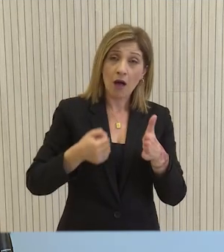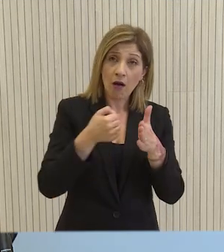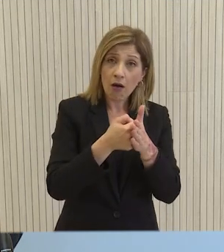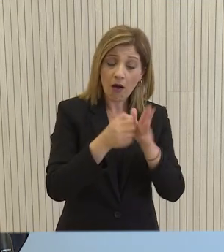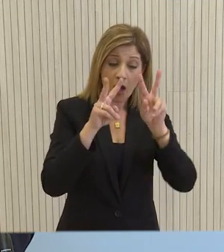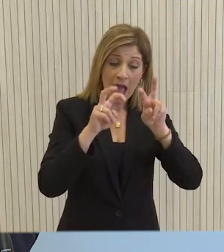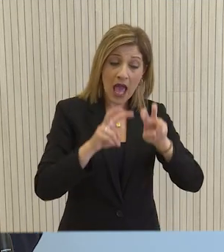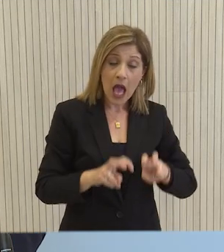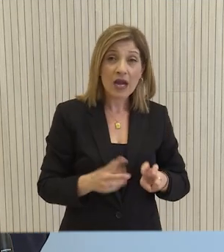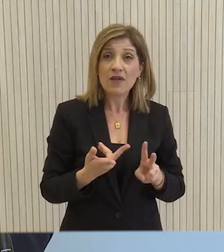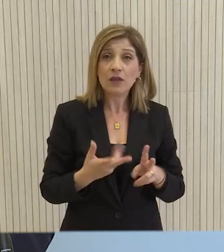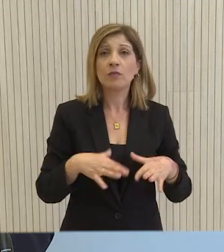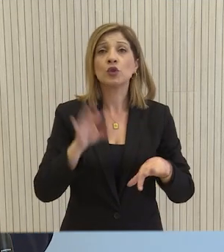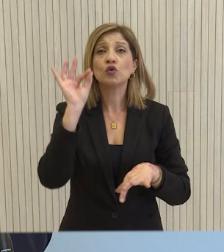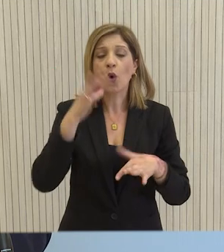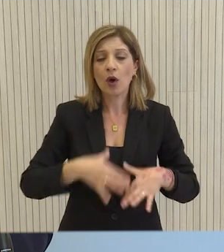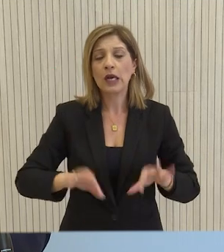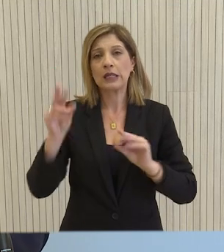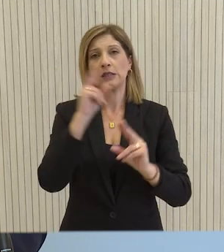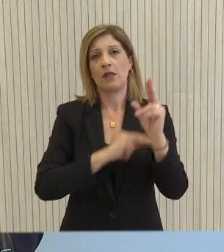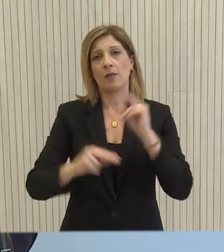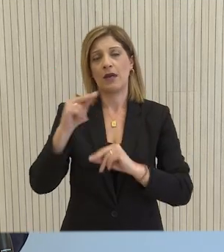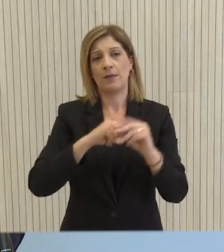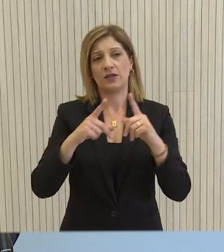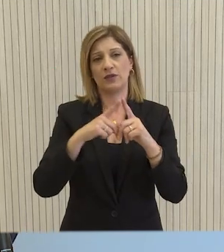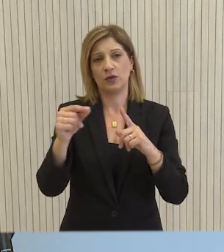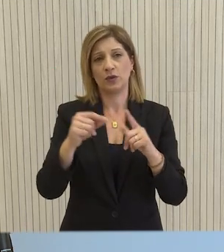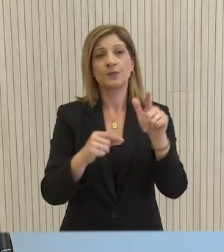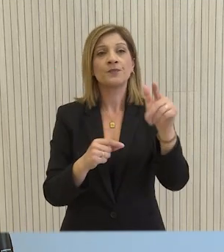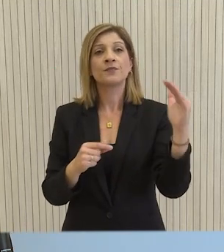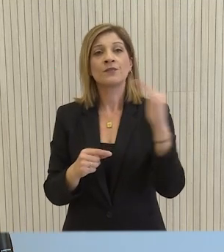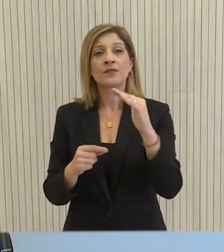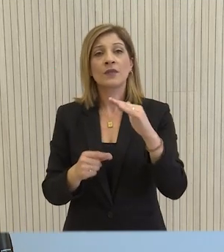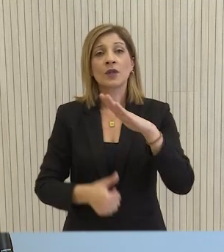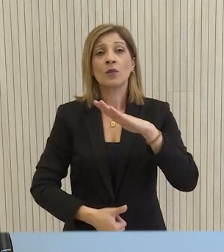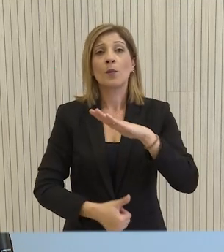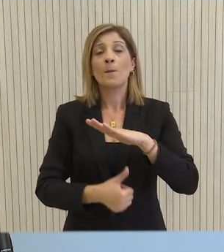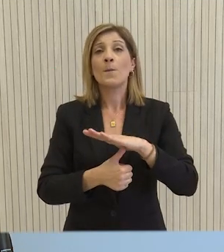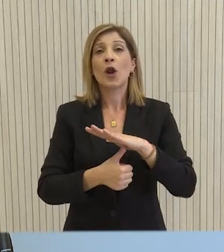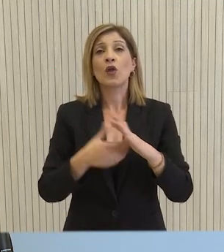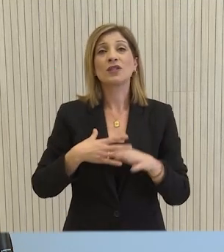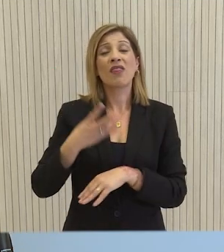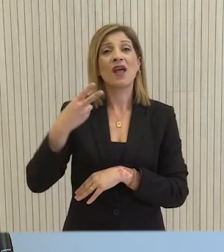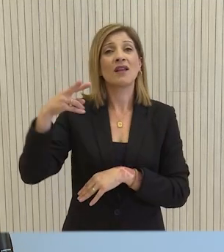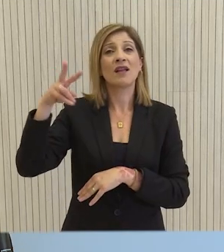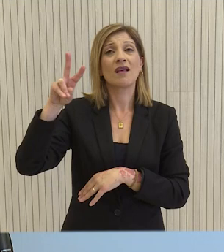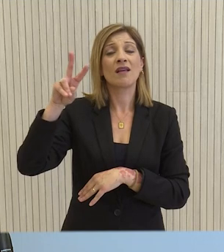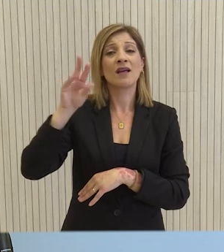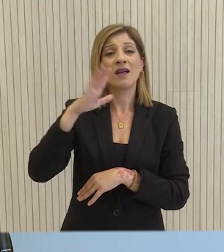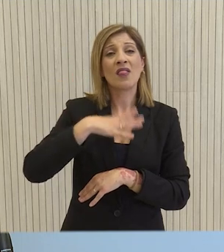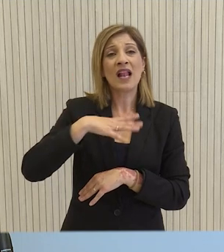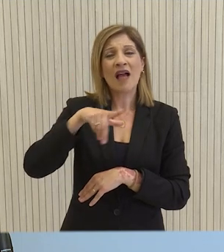διερεύνηση προοπτικής επανέναρξης των διαπραγματεύσεων σύμφωνα με τα ψηφίσματα του Συμβουλίου Ασφαλείας. Για το αίτημα του Προέδρου της Δημοκρατίας να αυξηθεί ο χρόνος παραμονής